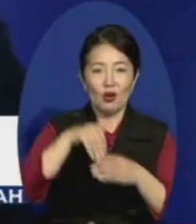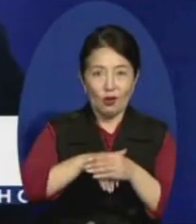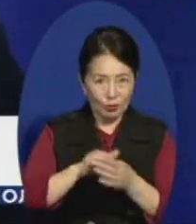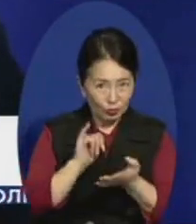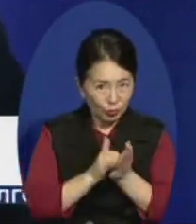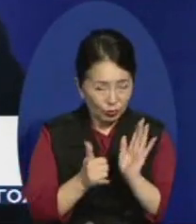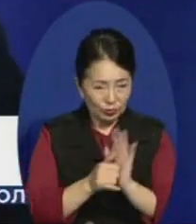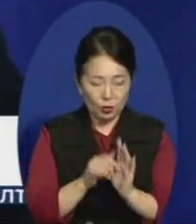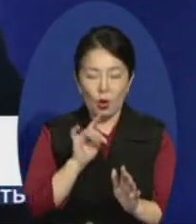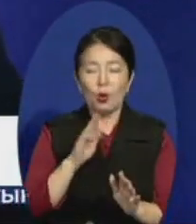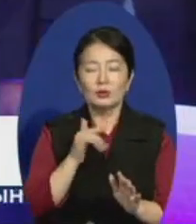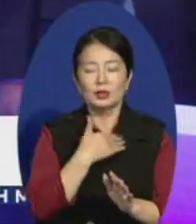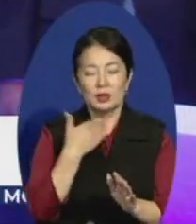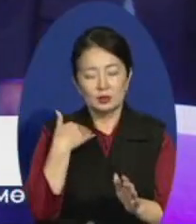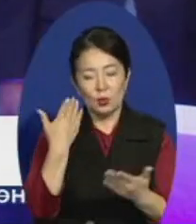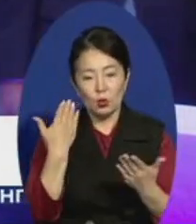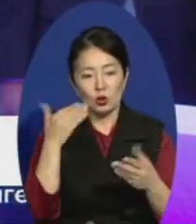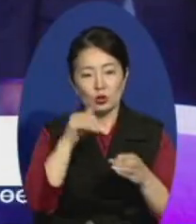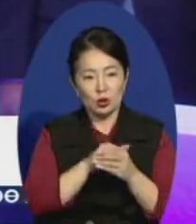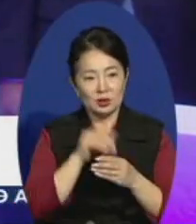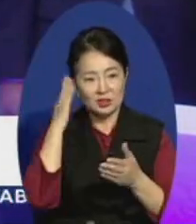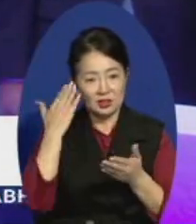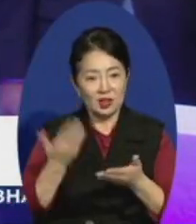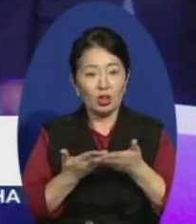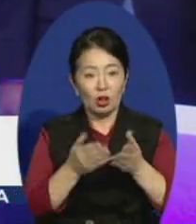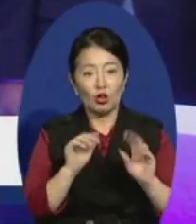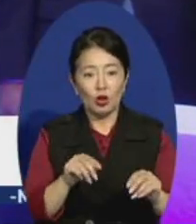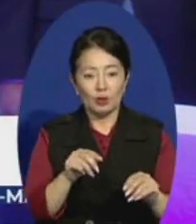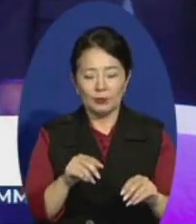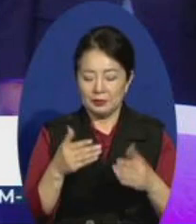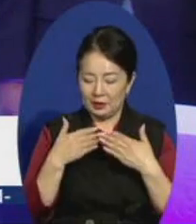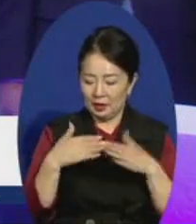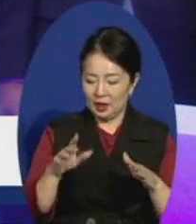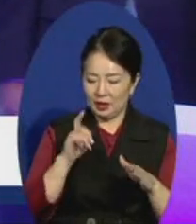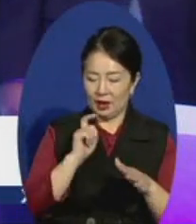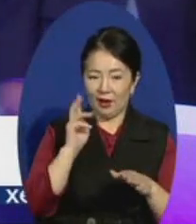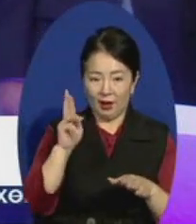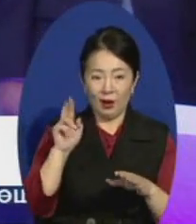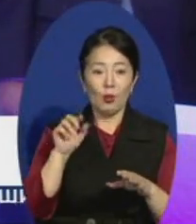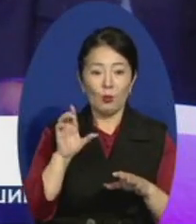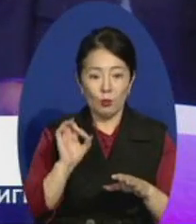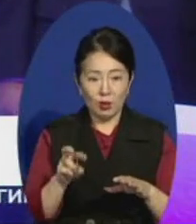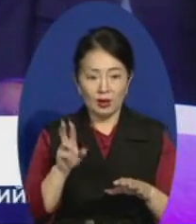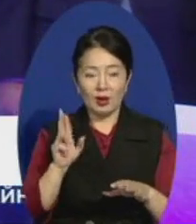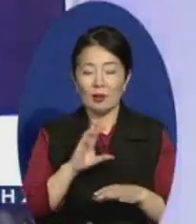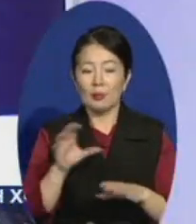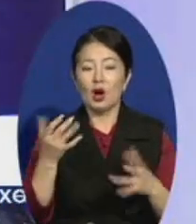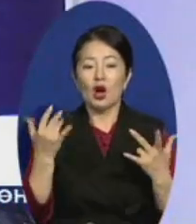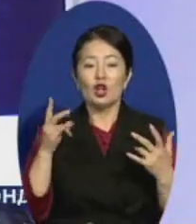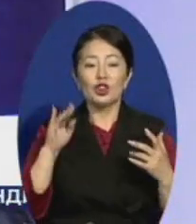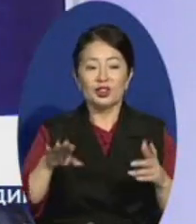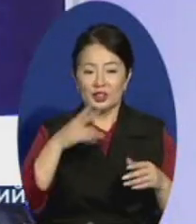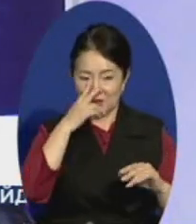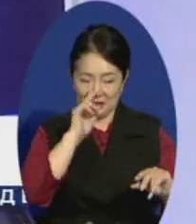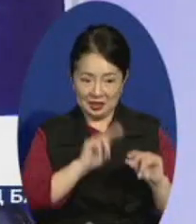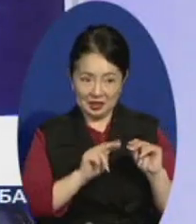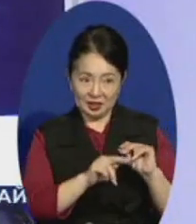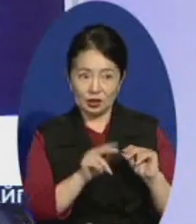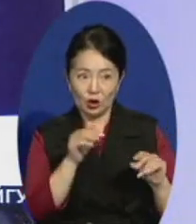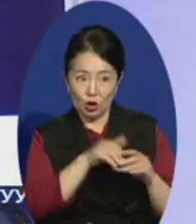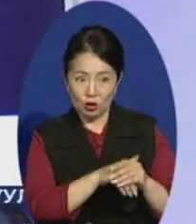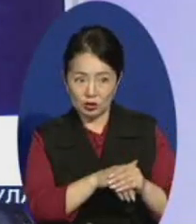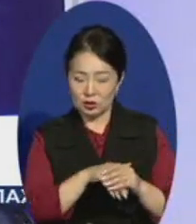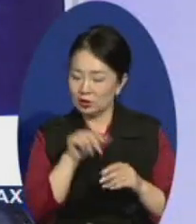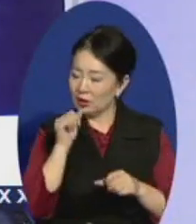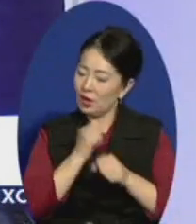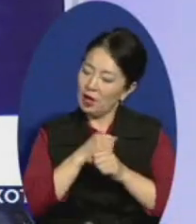Тэгэхээр хувьцаа эзэмштийн хуралд оролцсон санал өгнө. Хөрөнгийн зах зээл дээр нээлттэй хувьцаат компани олсноор тухайн компани олон нийтийн хяналтанд